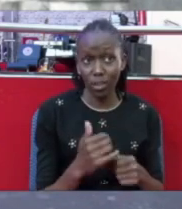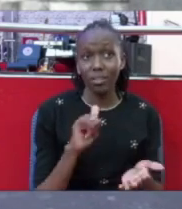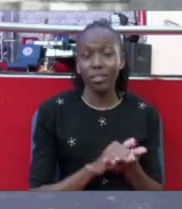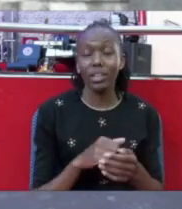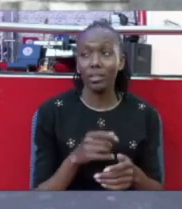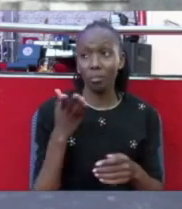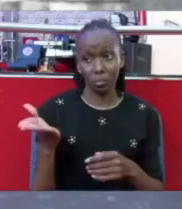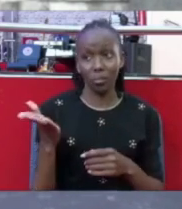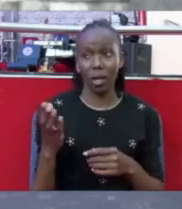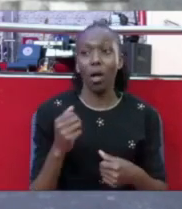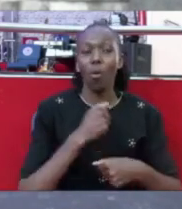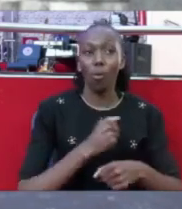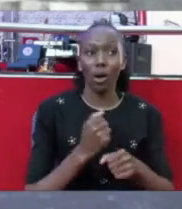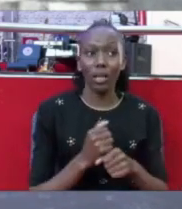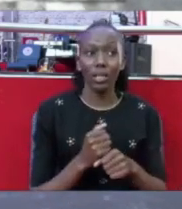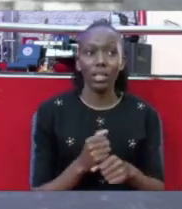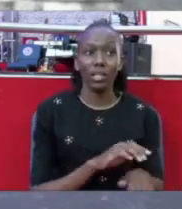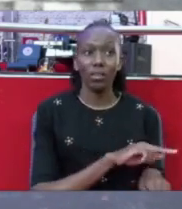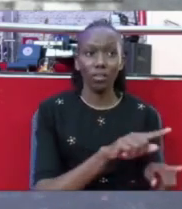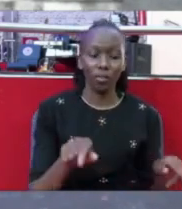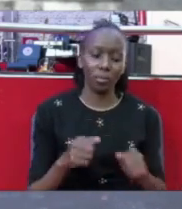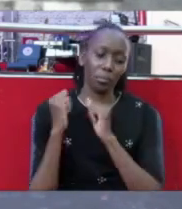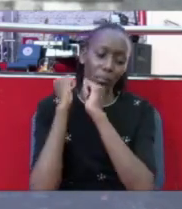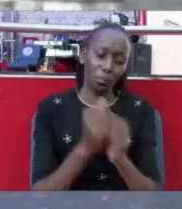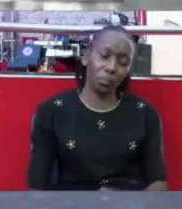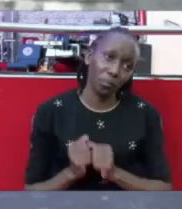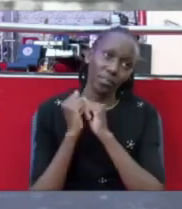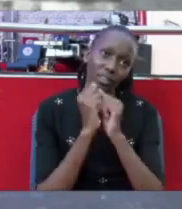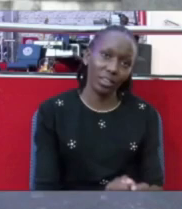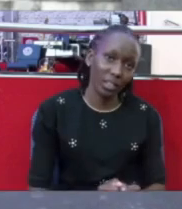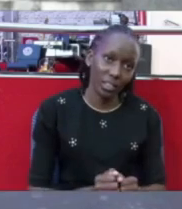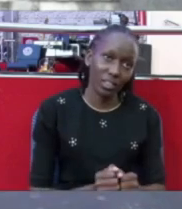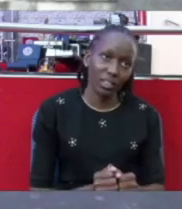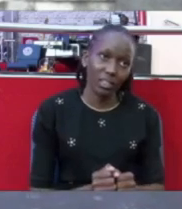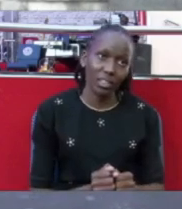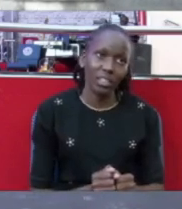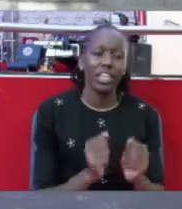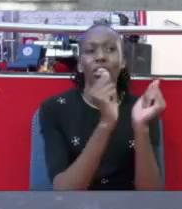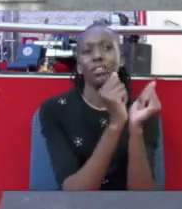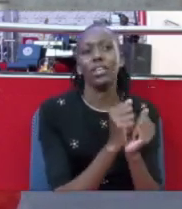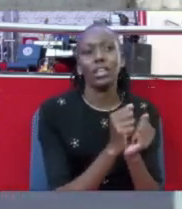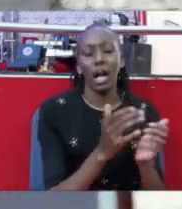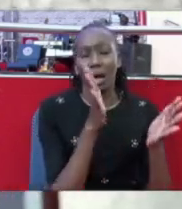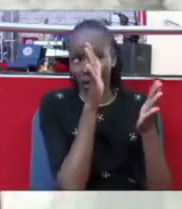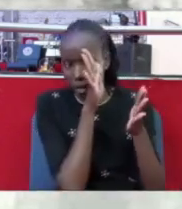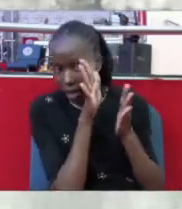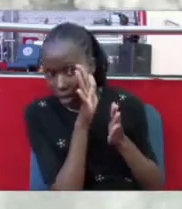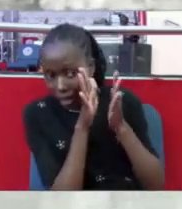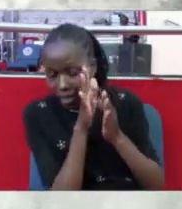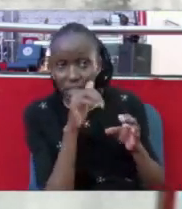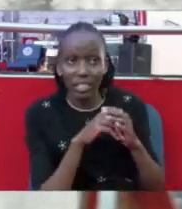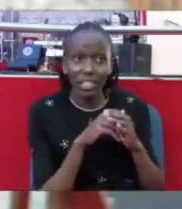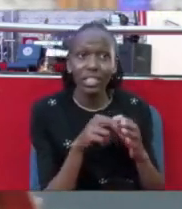waweze kufanya kazi kwa shamba zao. In the guise of religion. Kwa kujificha katika injili.